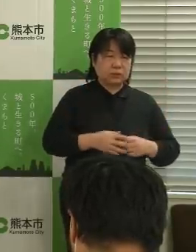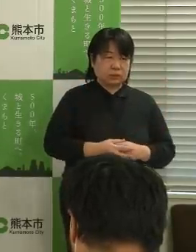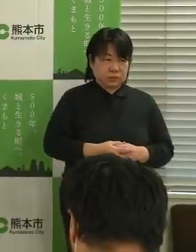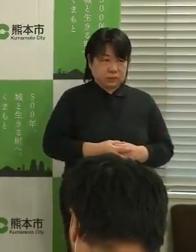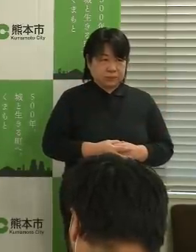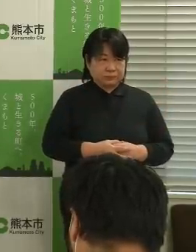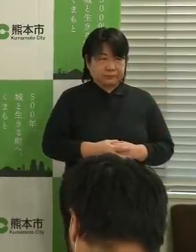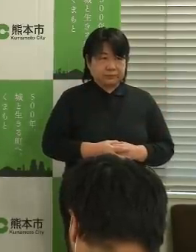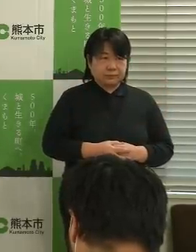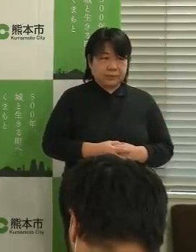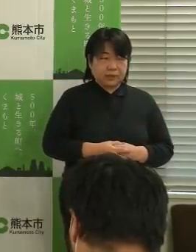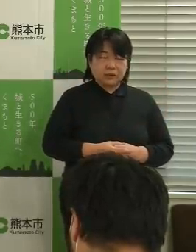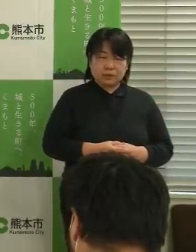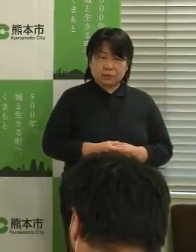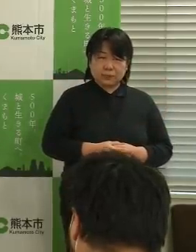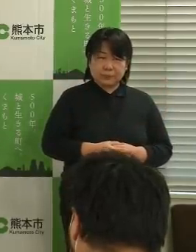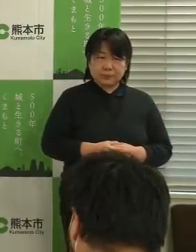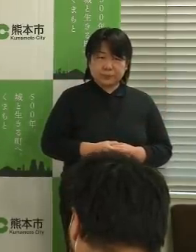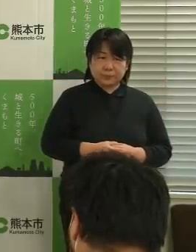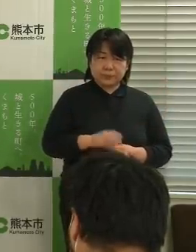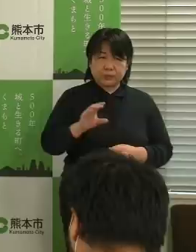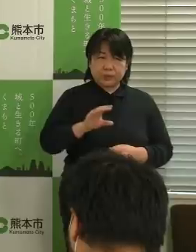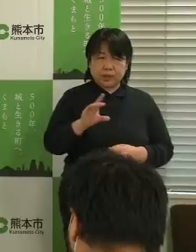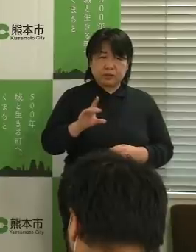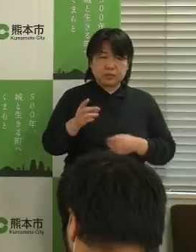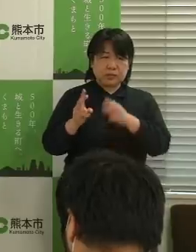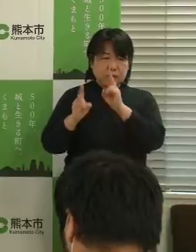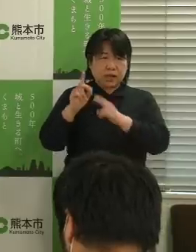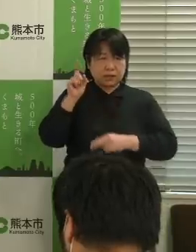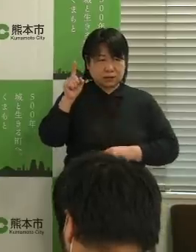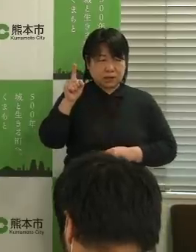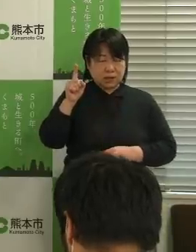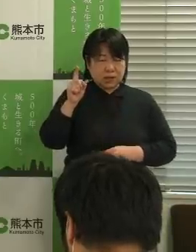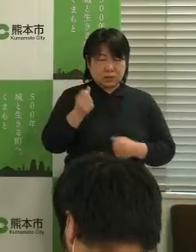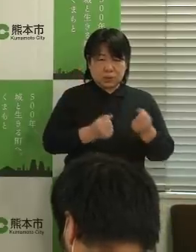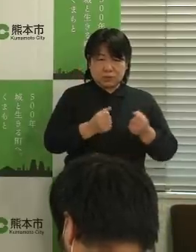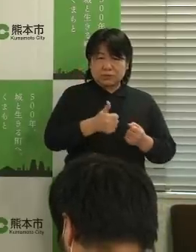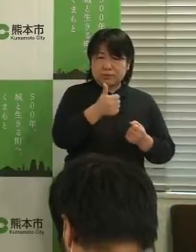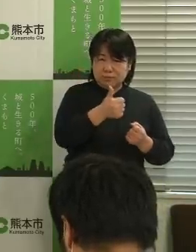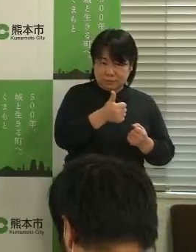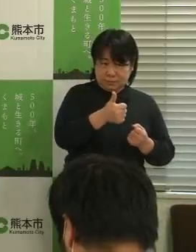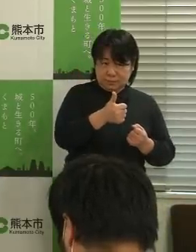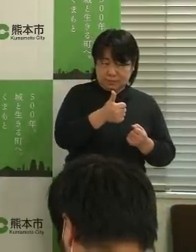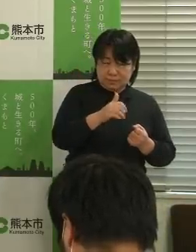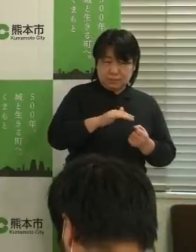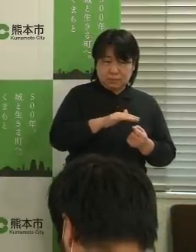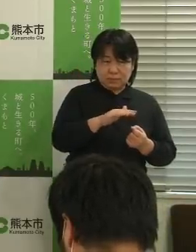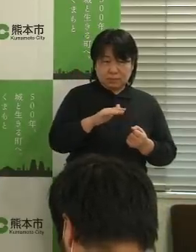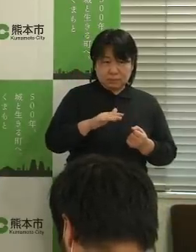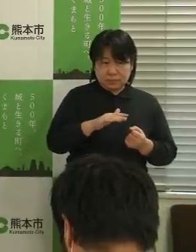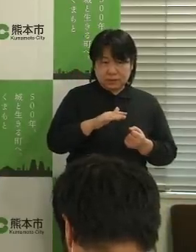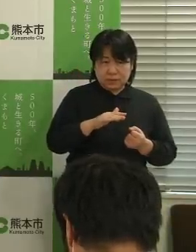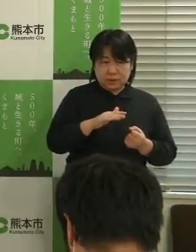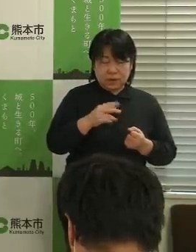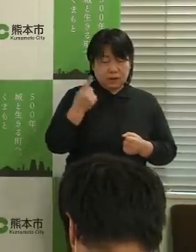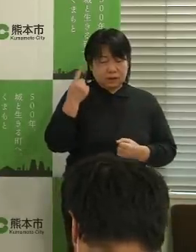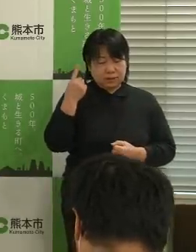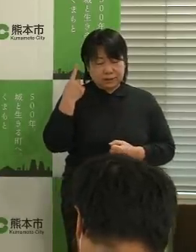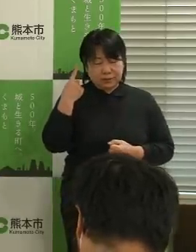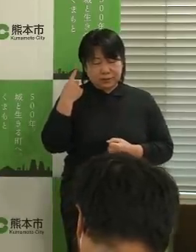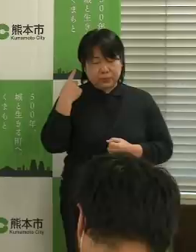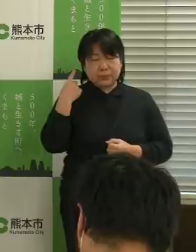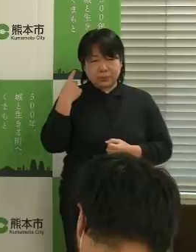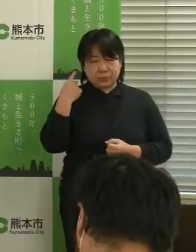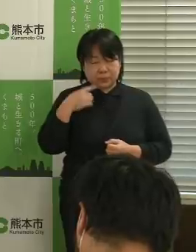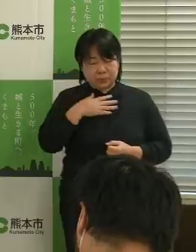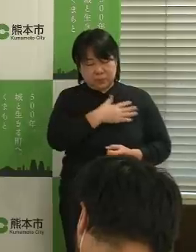から、やはりそういうタクシー会社や乗務員の方々はですね、やはり昨日の事例でもその健康状態